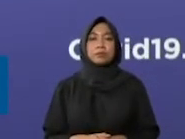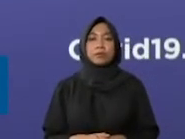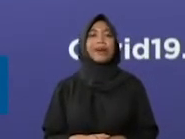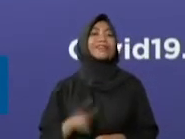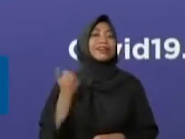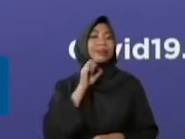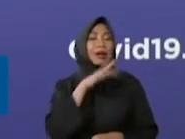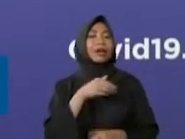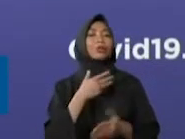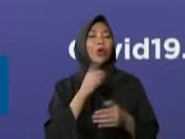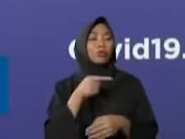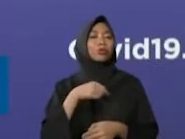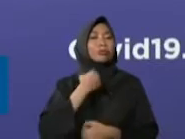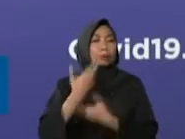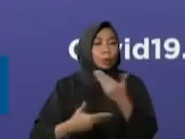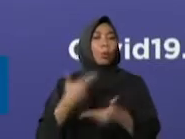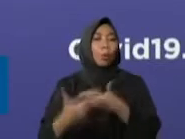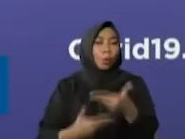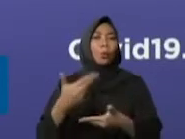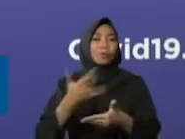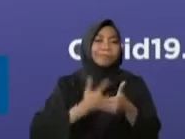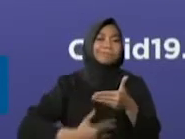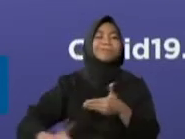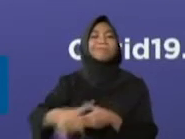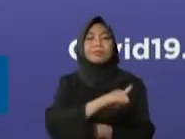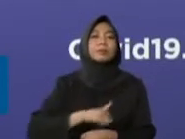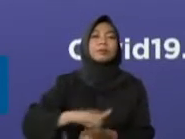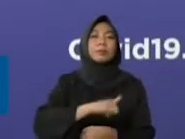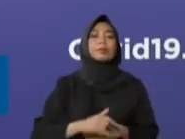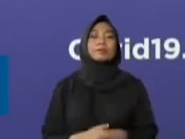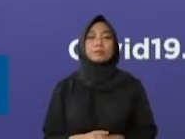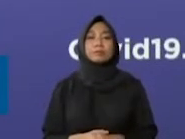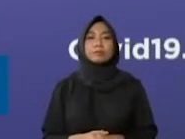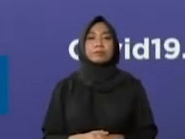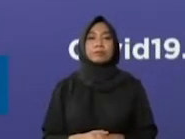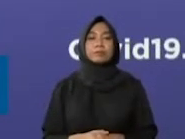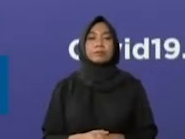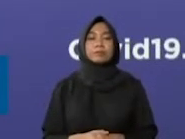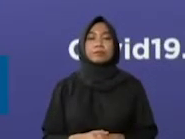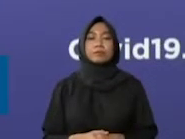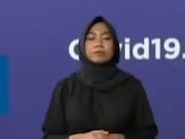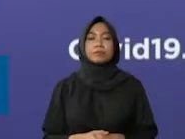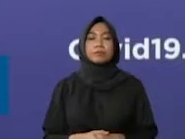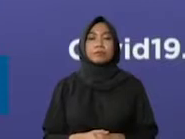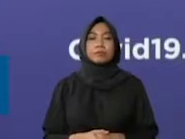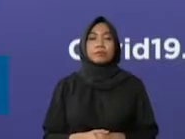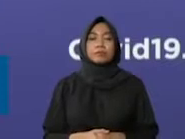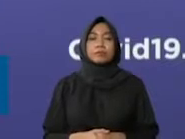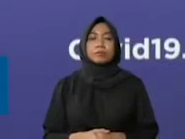secara bersama-sama terus-menerus sepanjang waktu perubahan paradigma perubahan